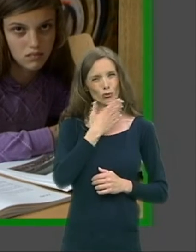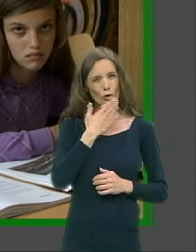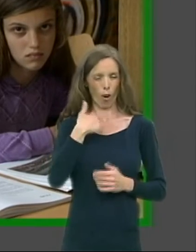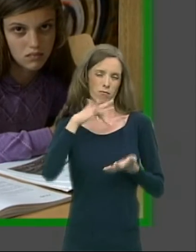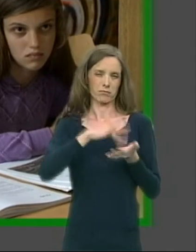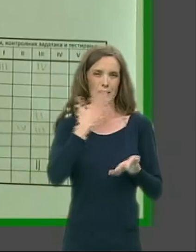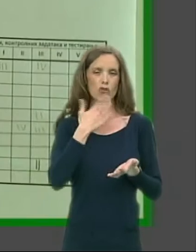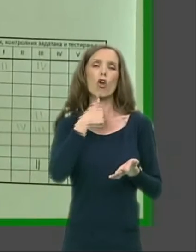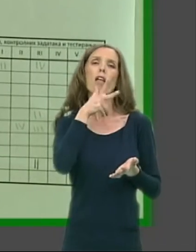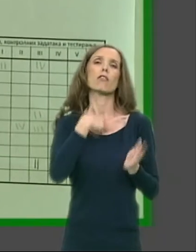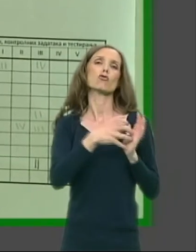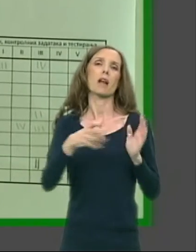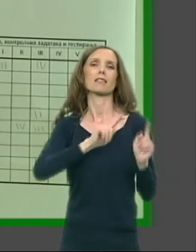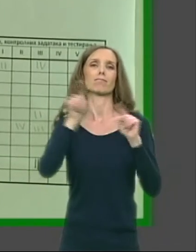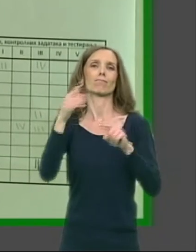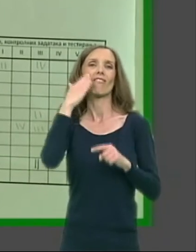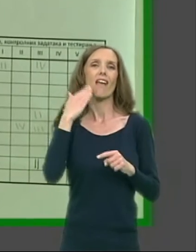familije.